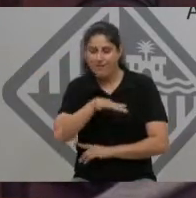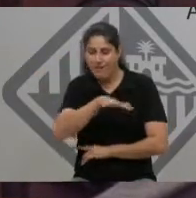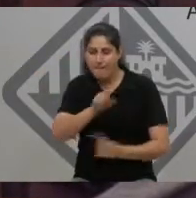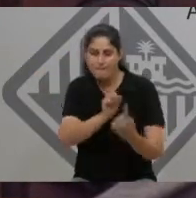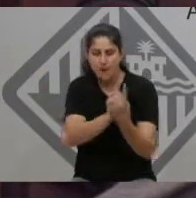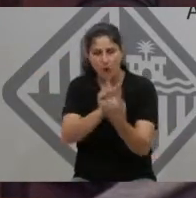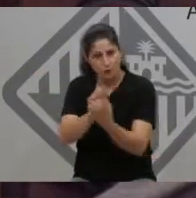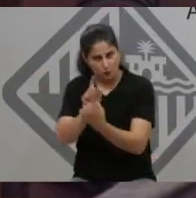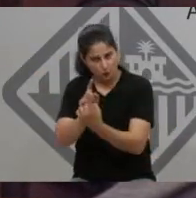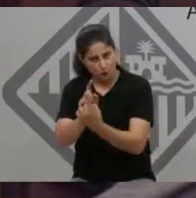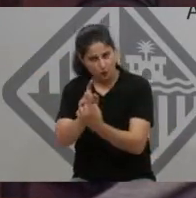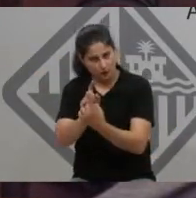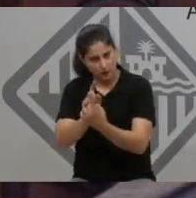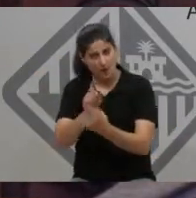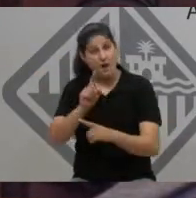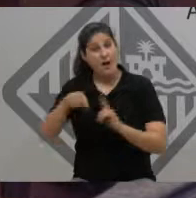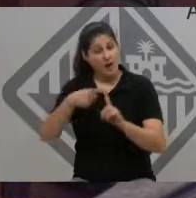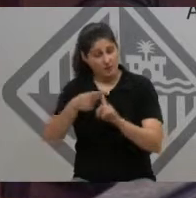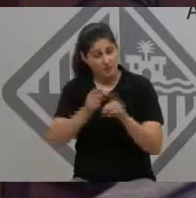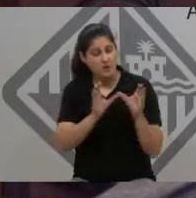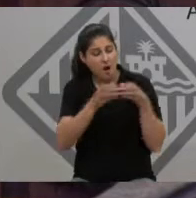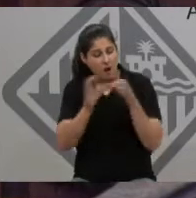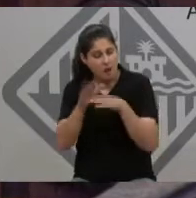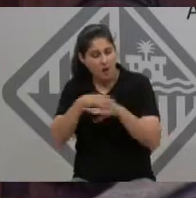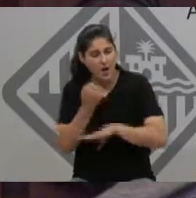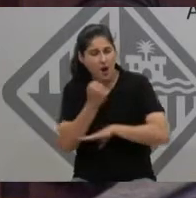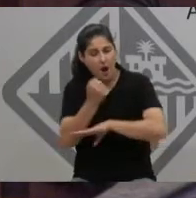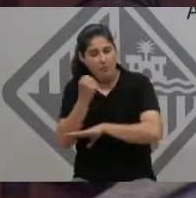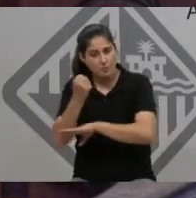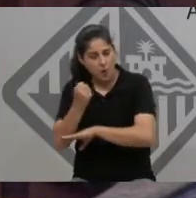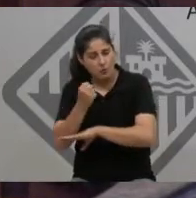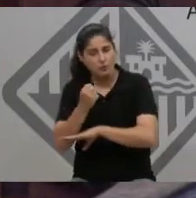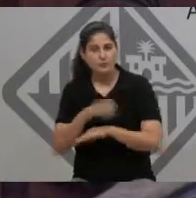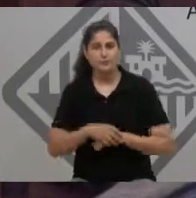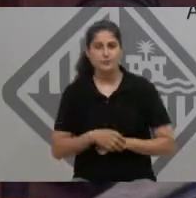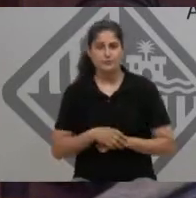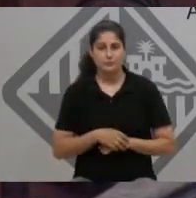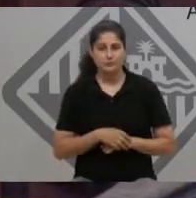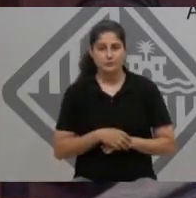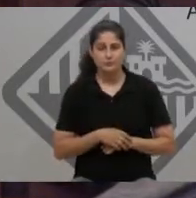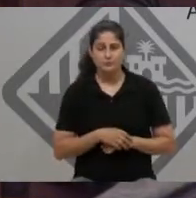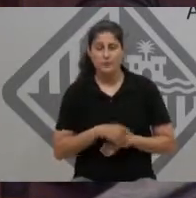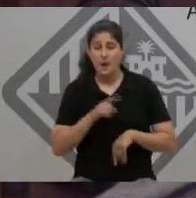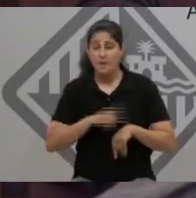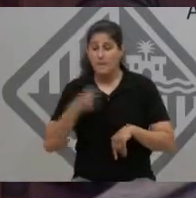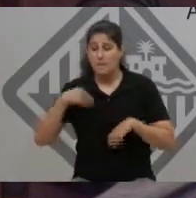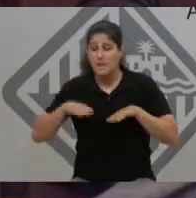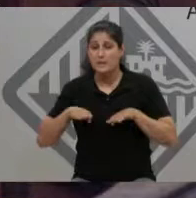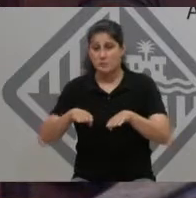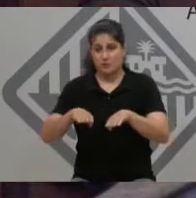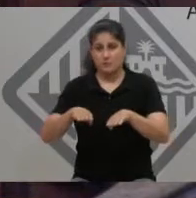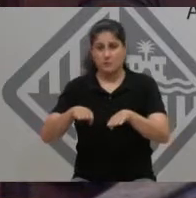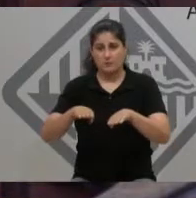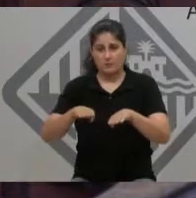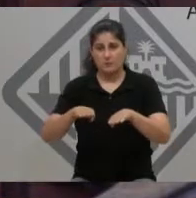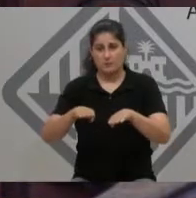a més s'ha previst una sèrie d'unitats de recolzament en aquests policies. Paral·lelament es procedirà